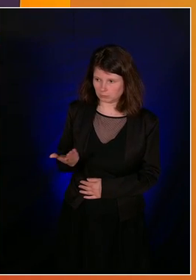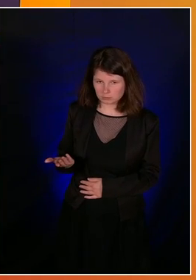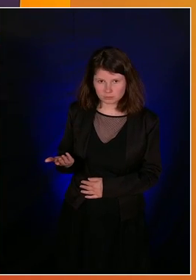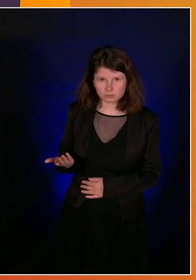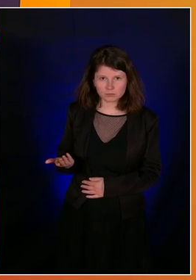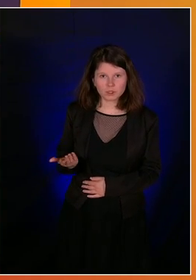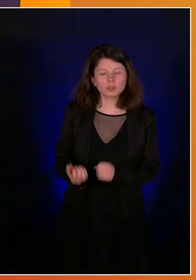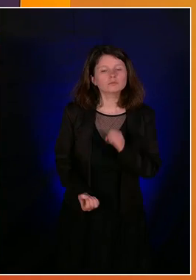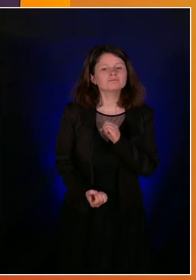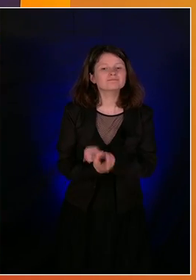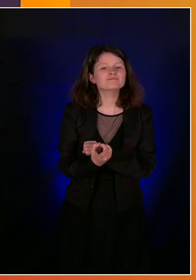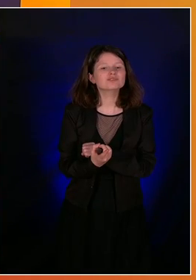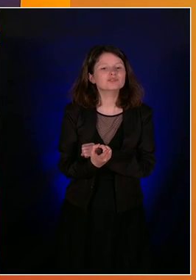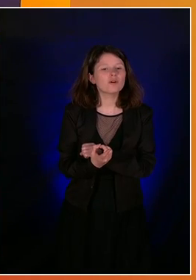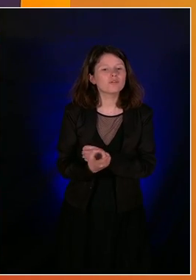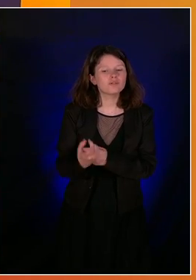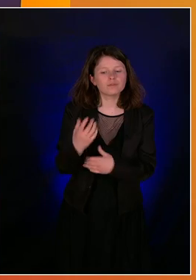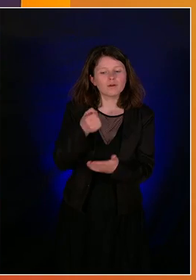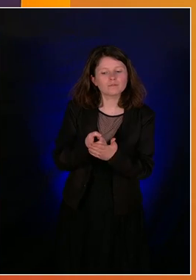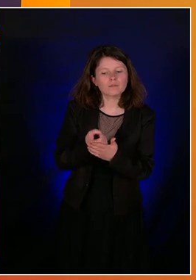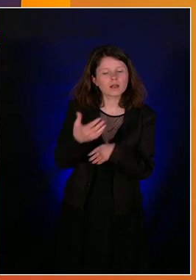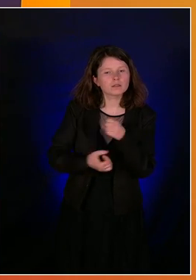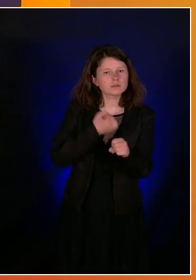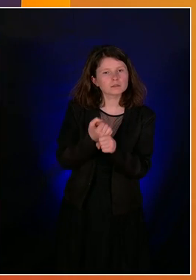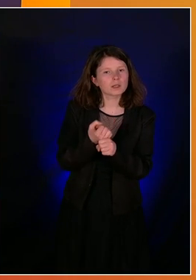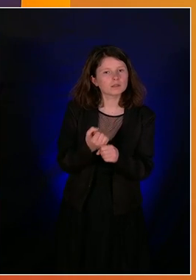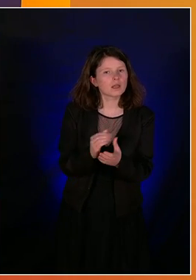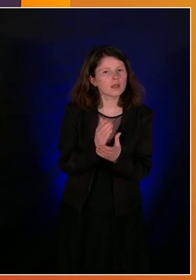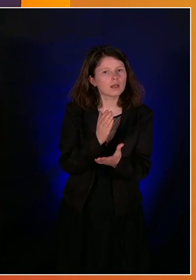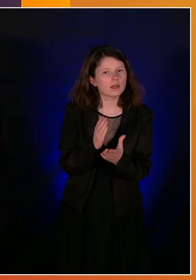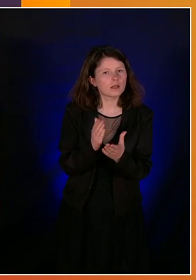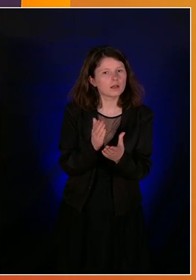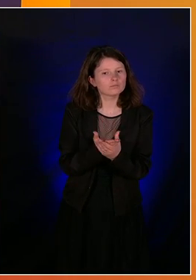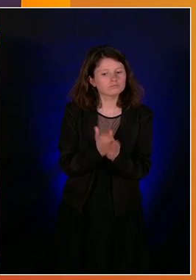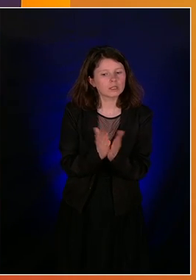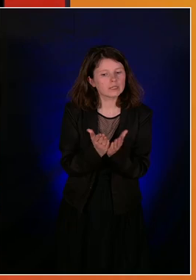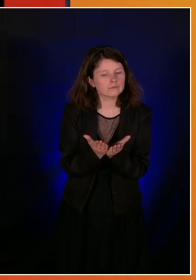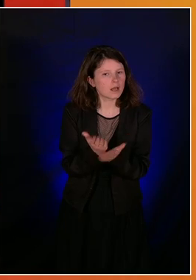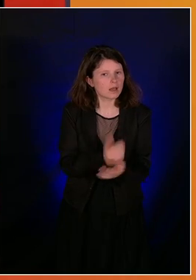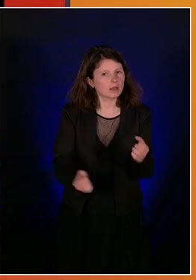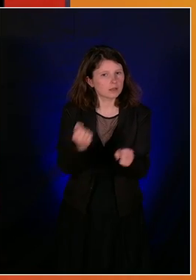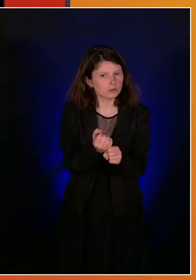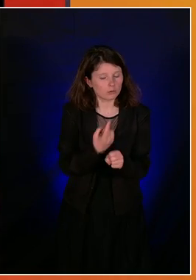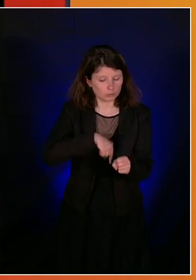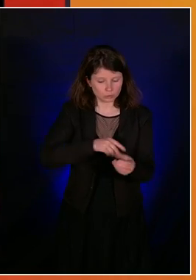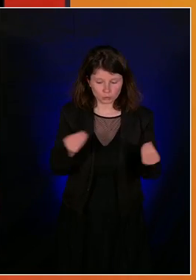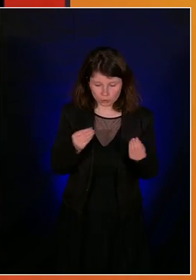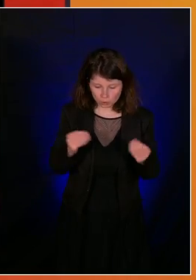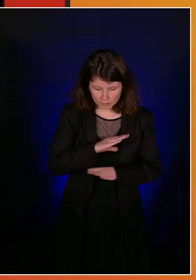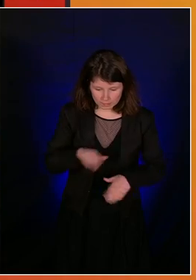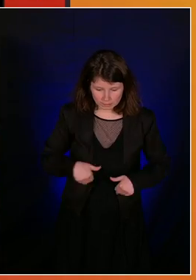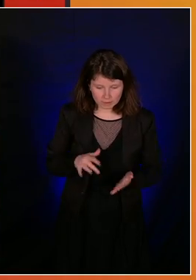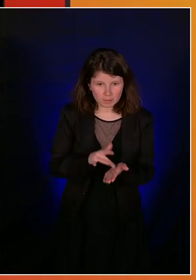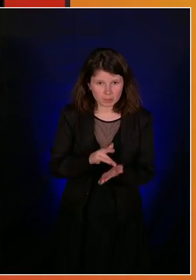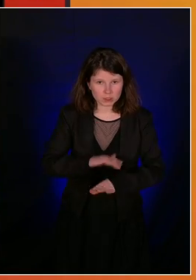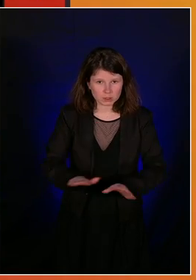création d'un livret que vous avez dû recevoir fin d'année mais nous malheureusement nous sommes déjà la dernière page d'autant plus ce